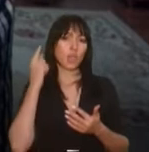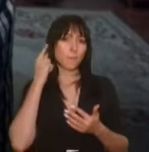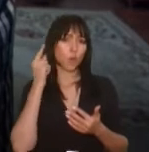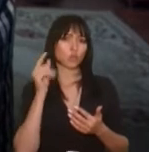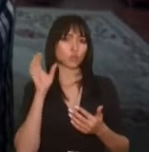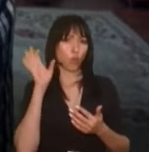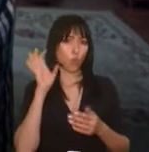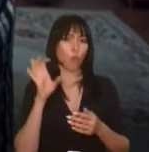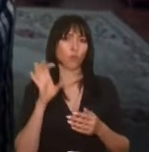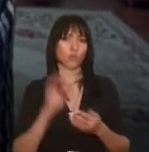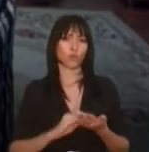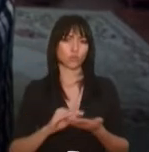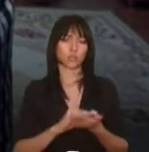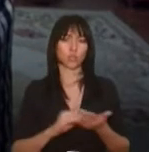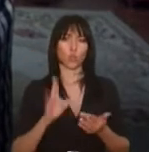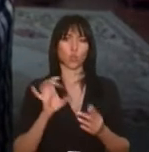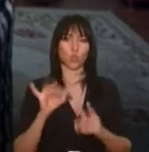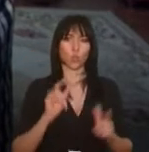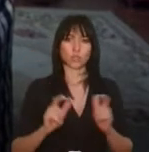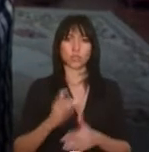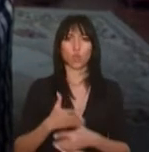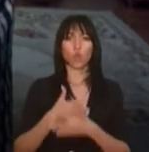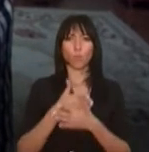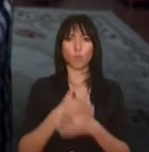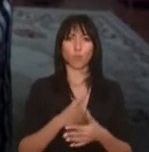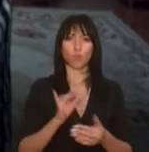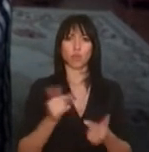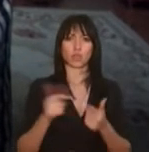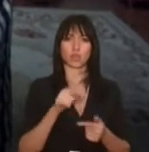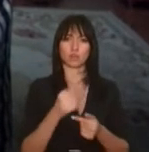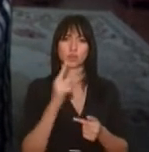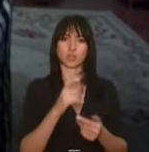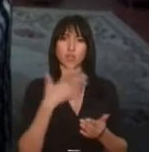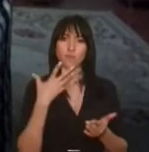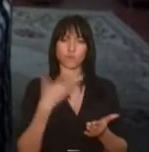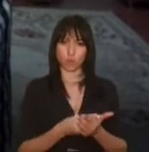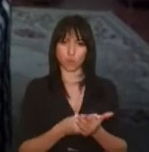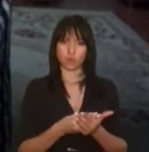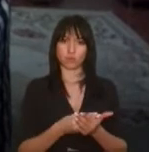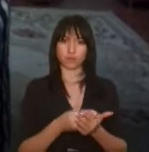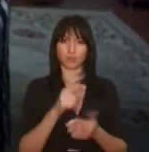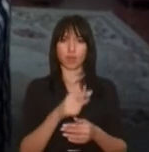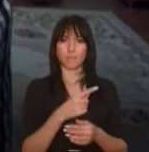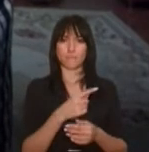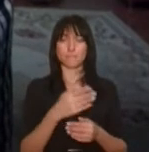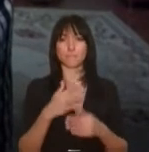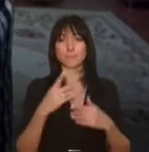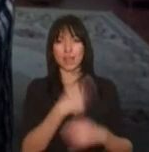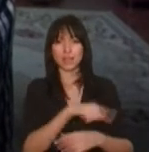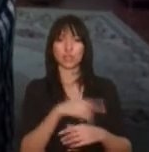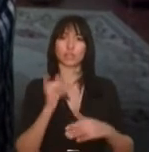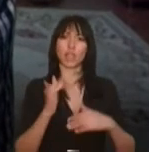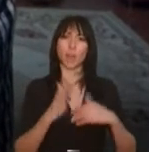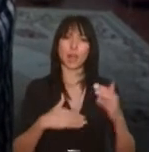прослуховують курси невідкладної допомоги і десь оновлюють свої знання і теоретичні, і практичні на